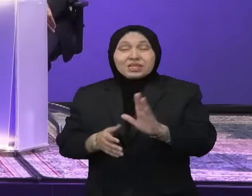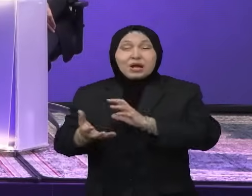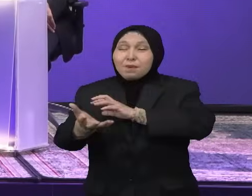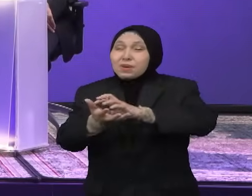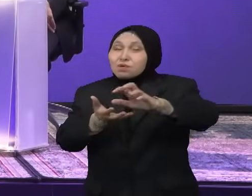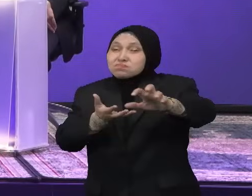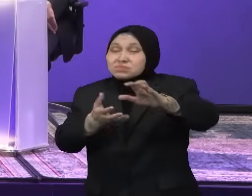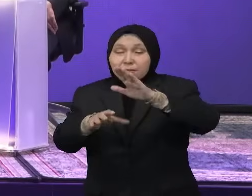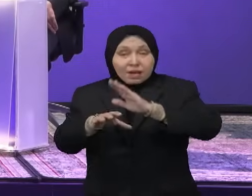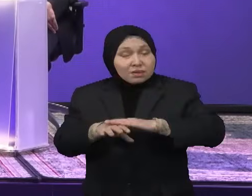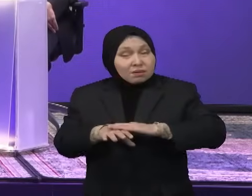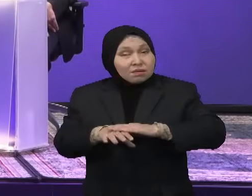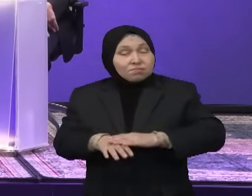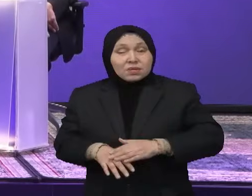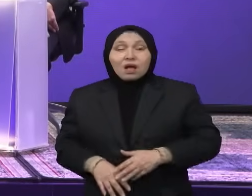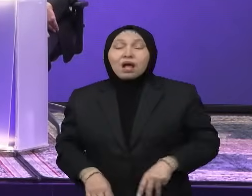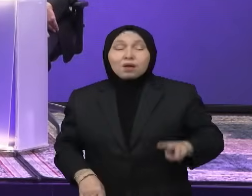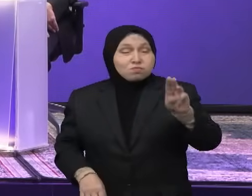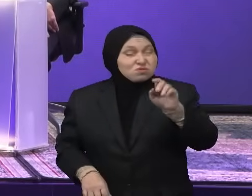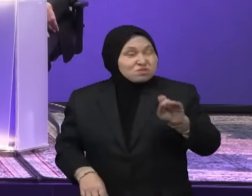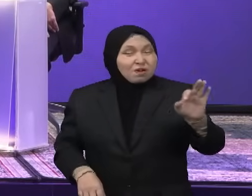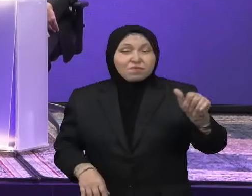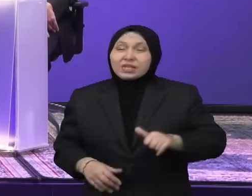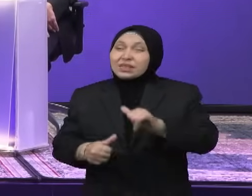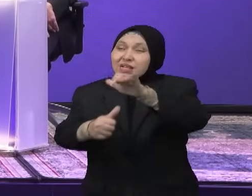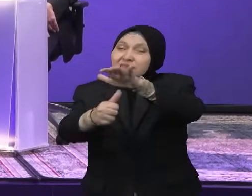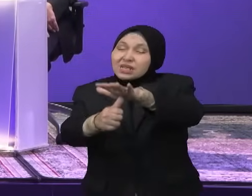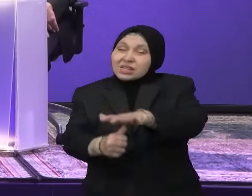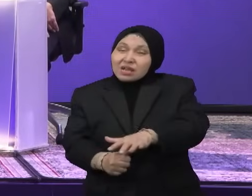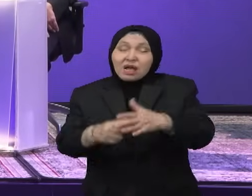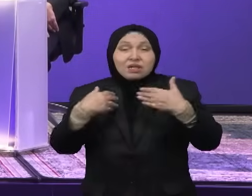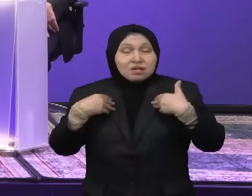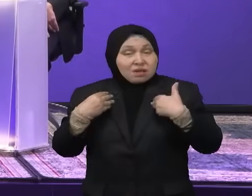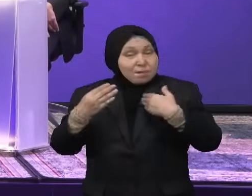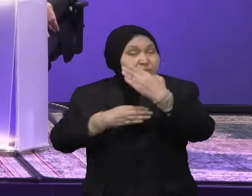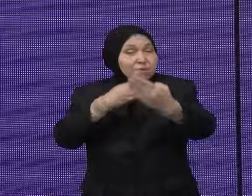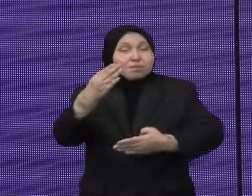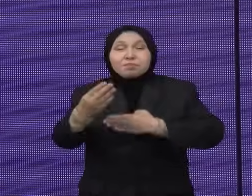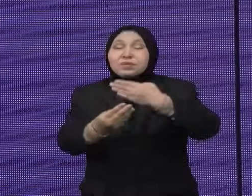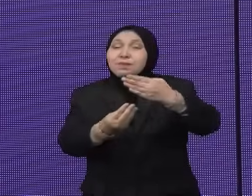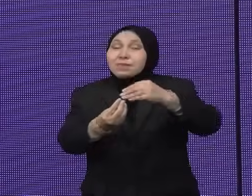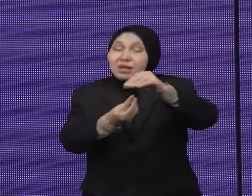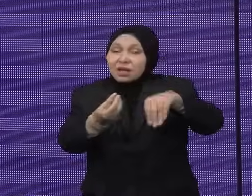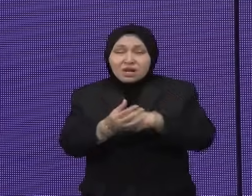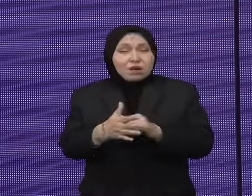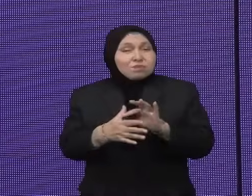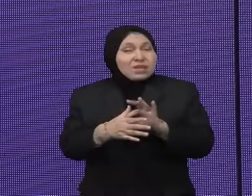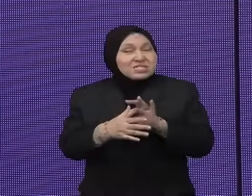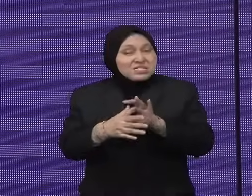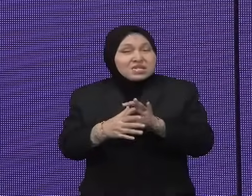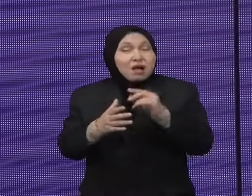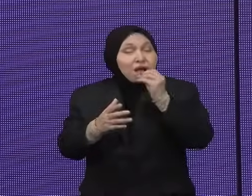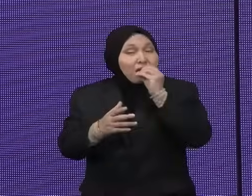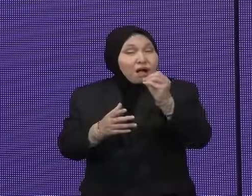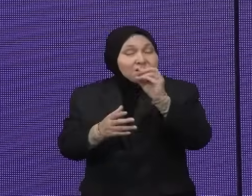merosakkan kepada mustadafin, mereka yang tertindas yang berada di bumi Mekah. Ini konteks asal daripada ayat ini. Tapi